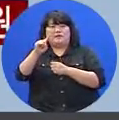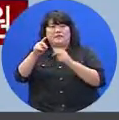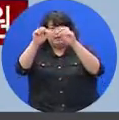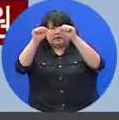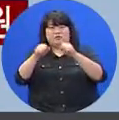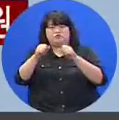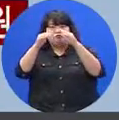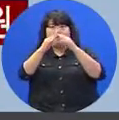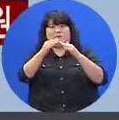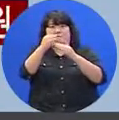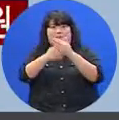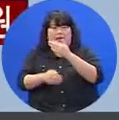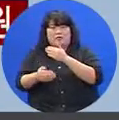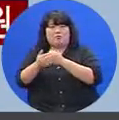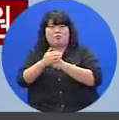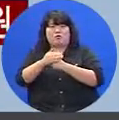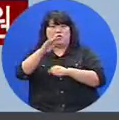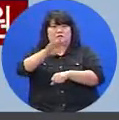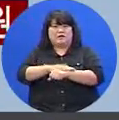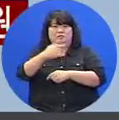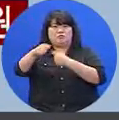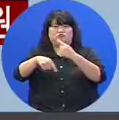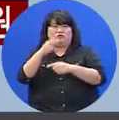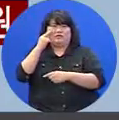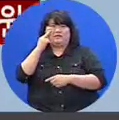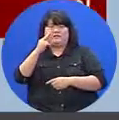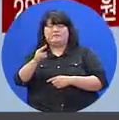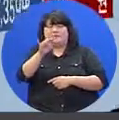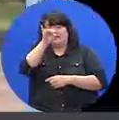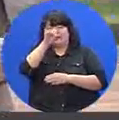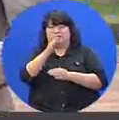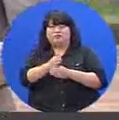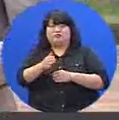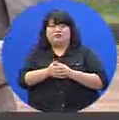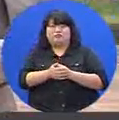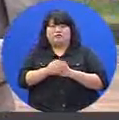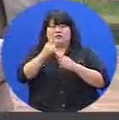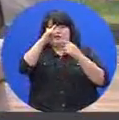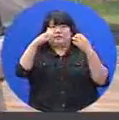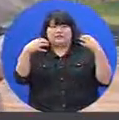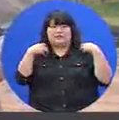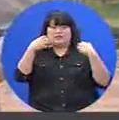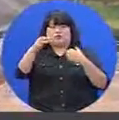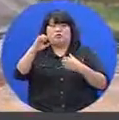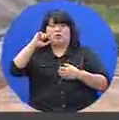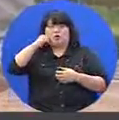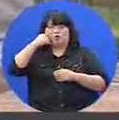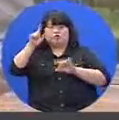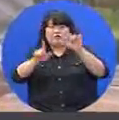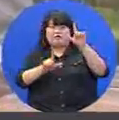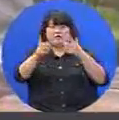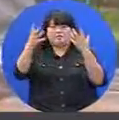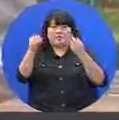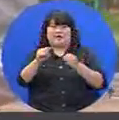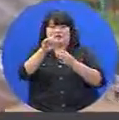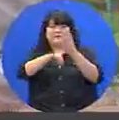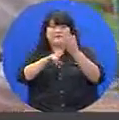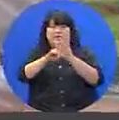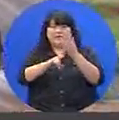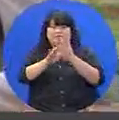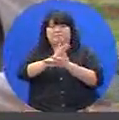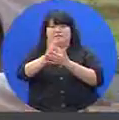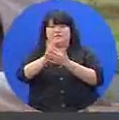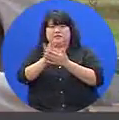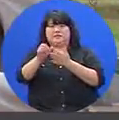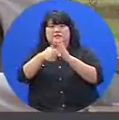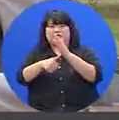등 일부를 제외하면 부실 운영이 심각한 수준입니다. 자치단체의 재정이 어려운 상황에서 막대한 세금을 들여 만든